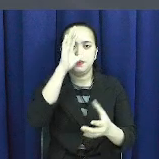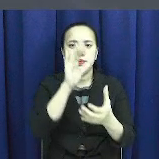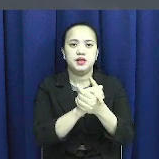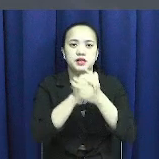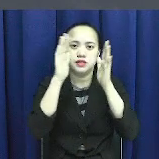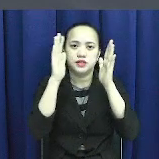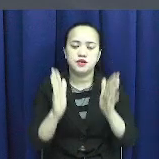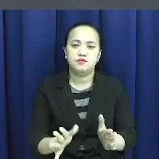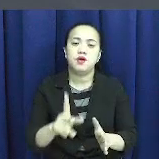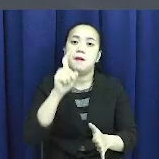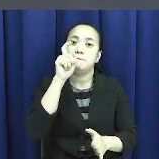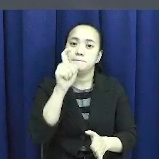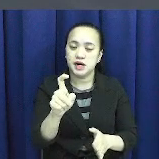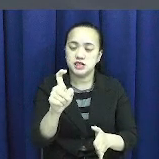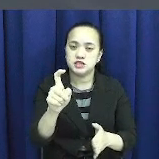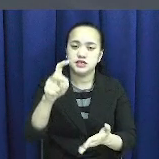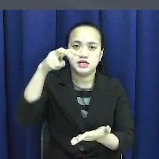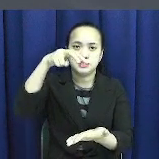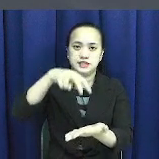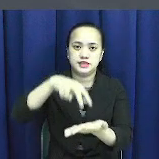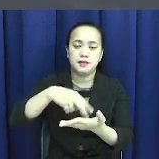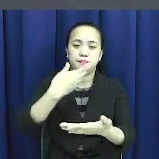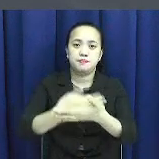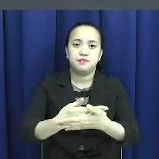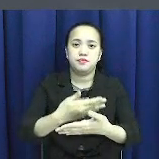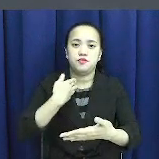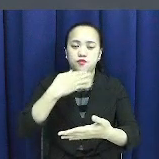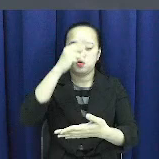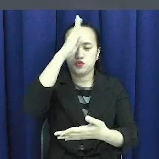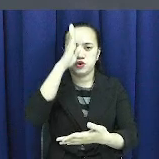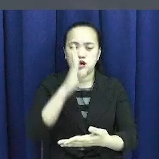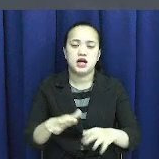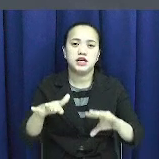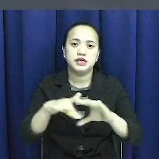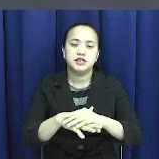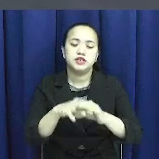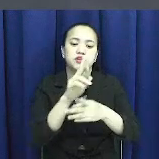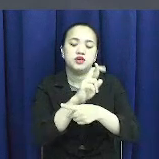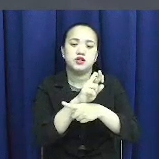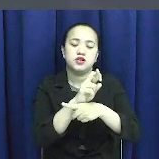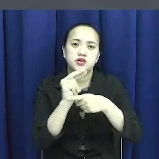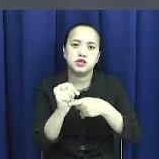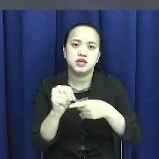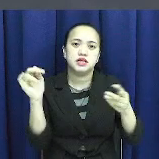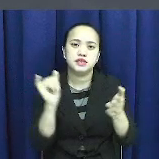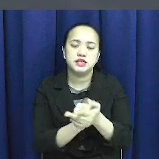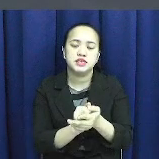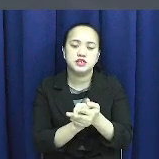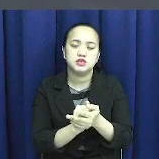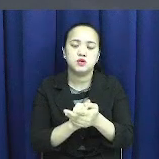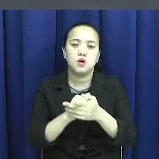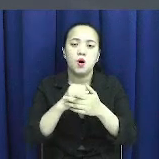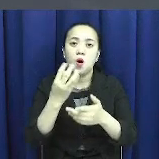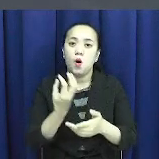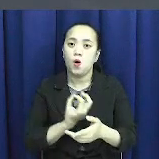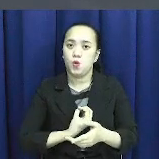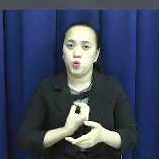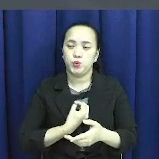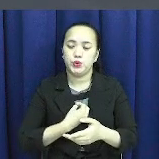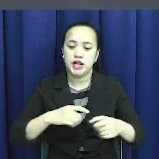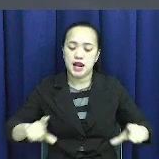must stand before God in relationship to his own life and